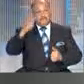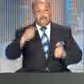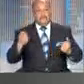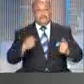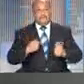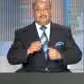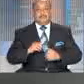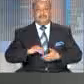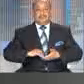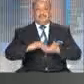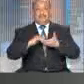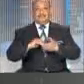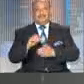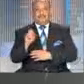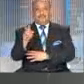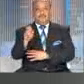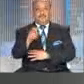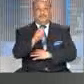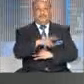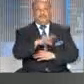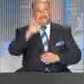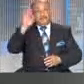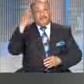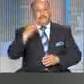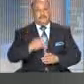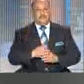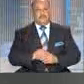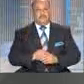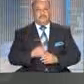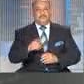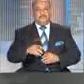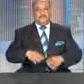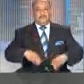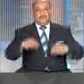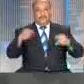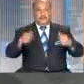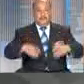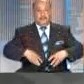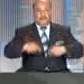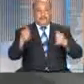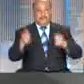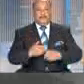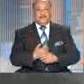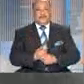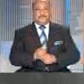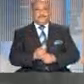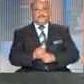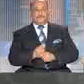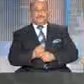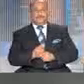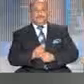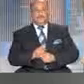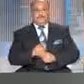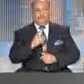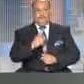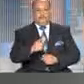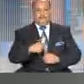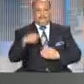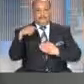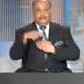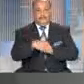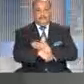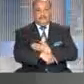بالسياحة التونسية عموما والسياحة الصحراوية بالخصوص تتواصل رحلة الوفد الصحفي وكلاء